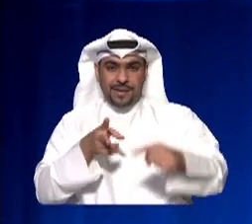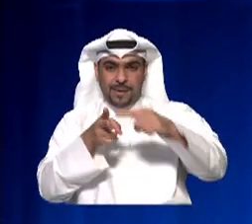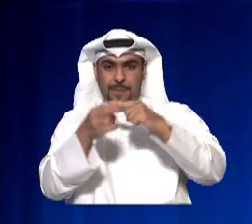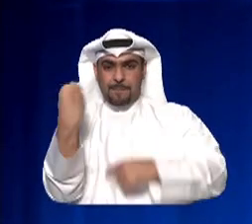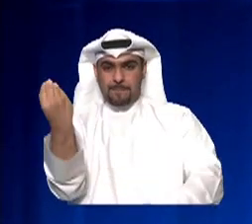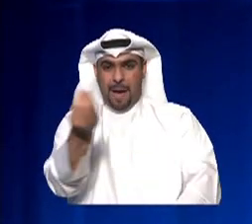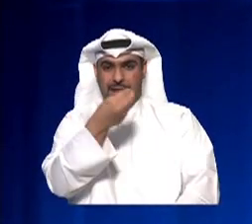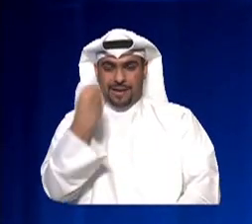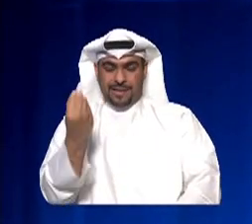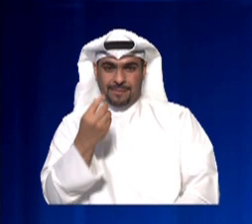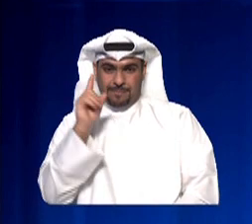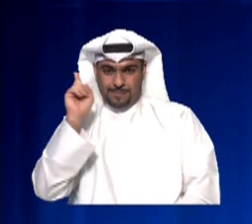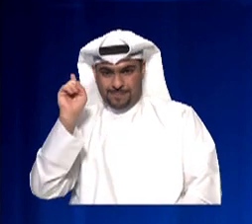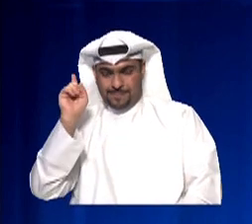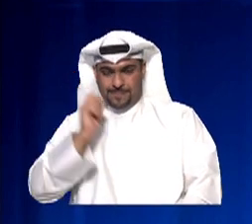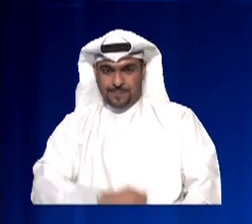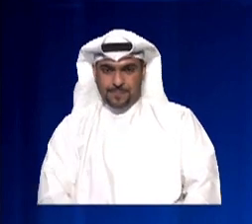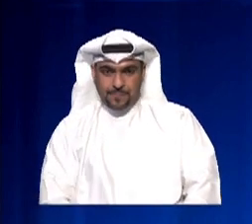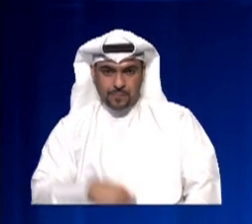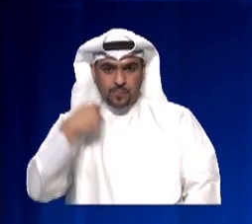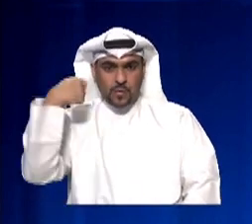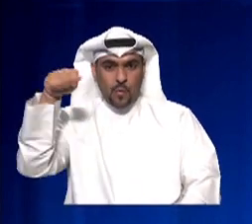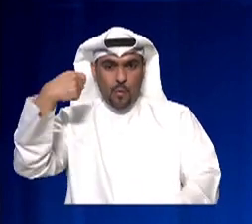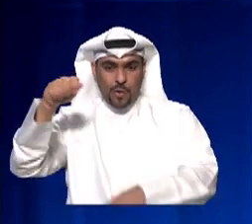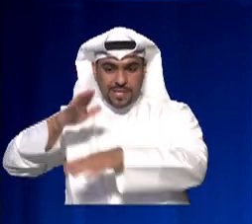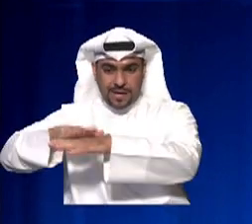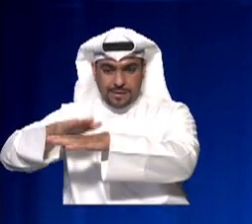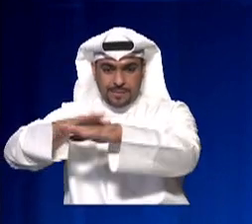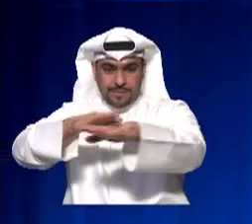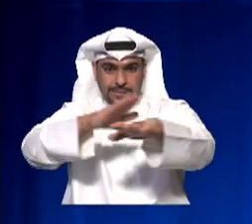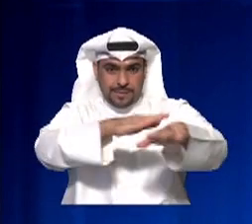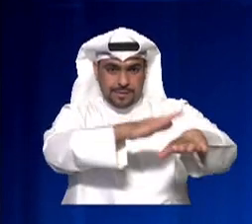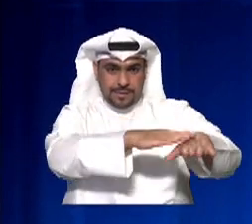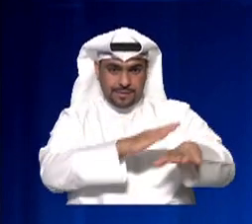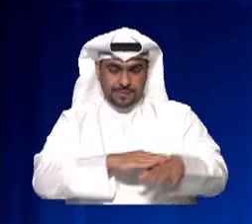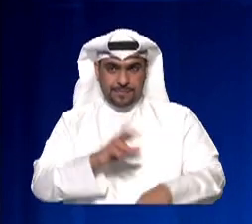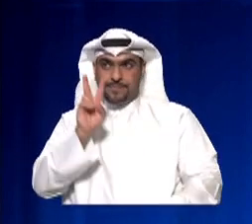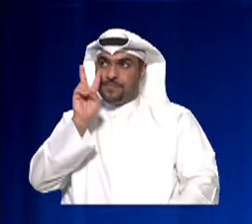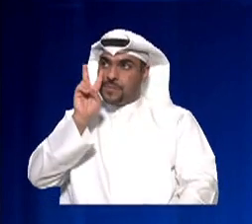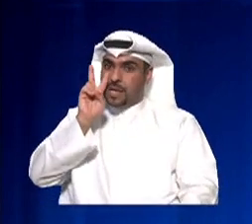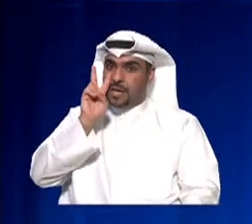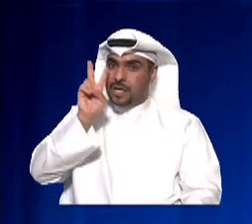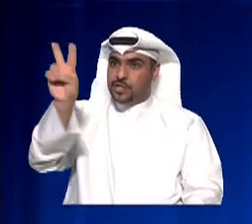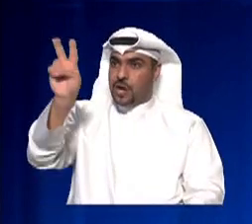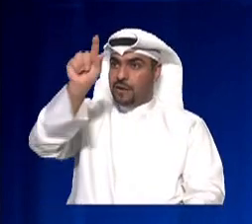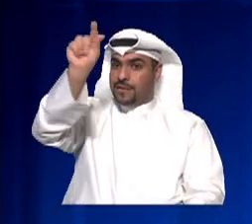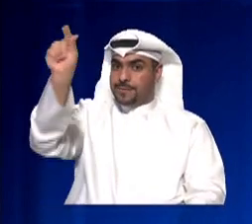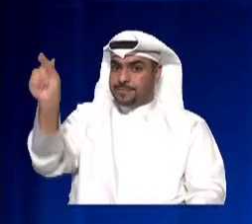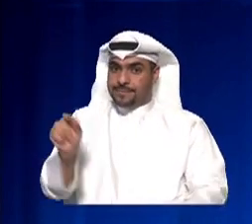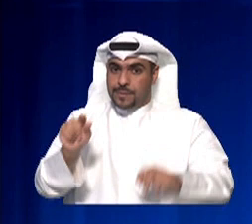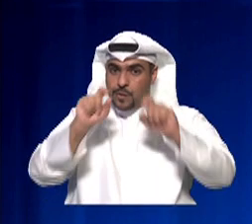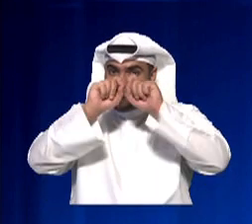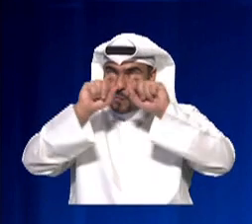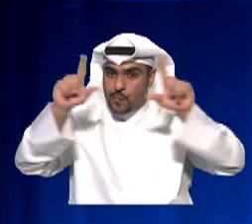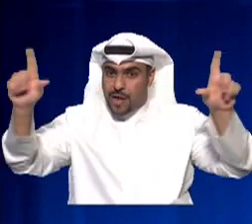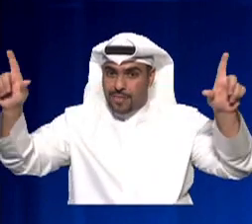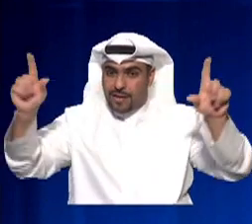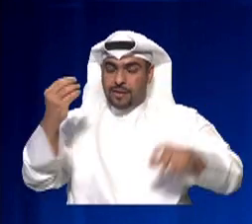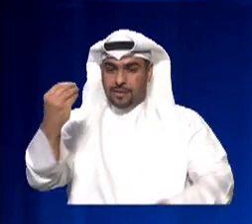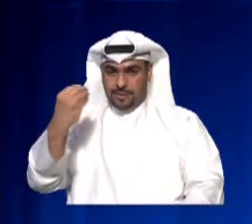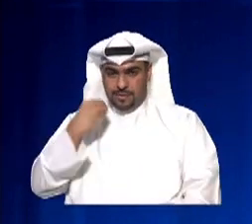والوزارة تهيب بكل من يتمكن من رؤية هلال شهر رمضان في هذه الليلة أن يتقدم إلى هيئة الرؤية الشرعية